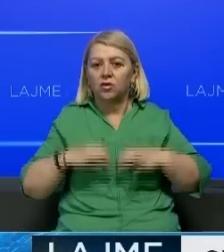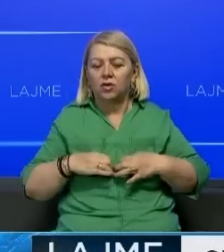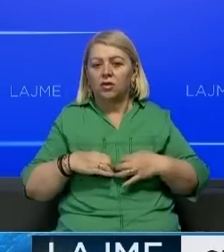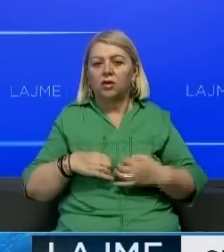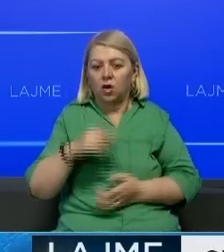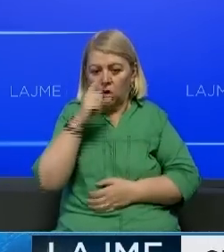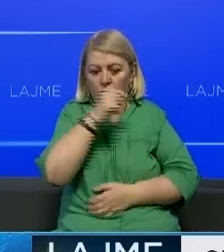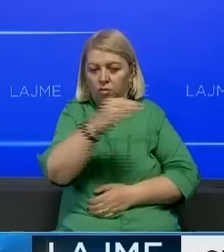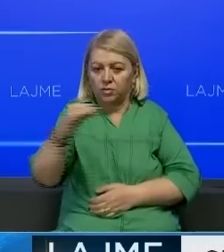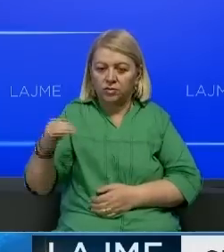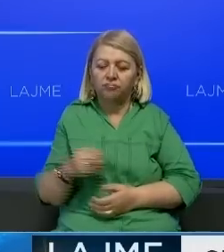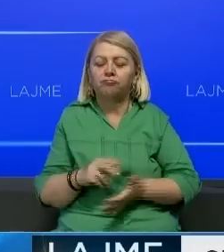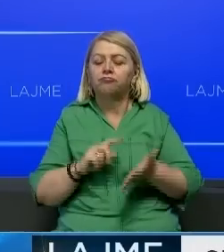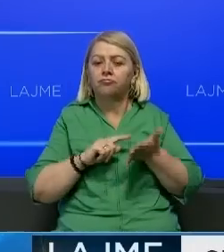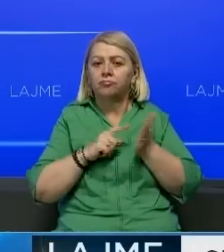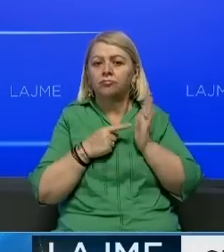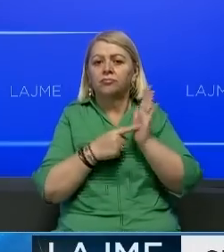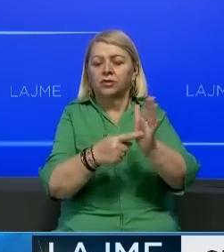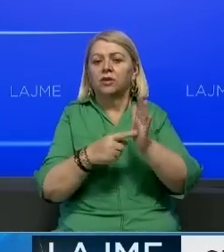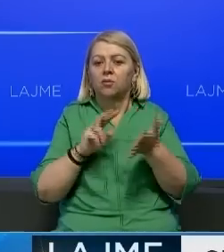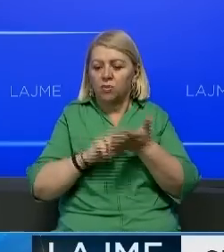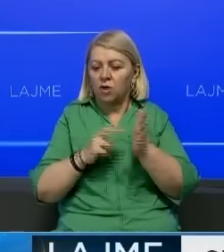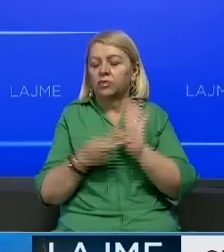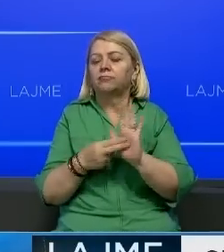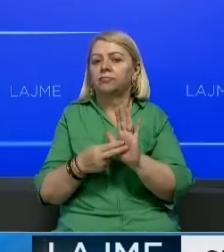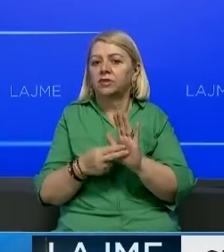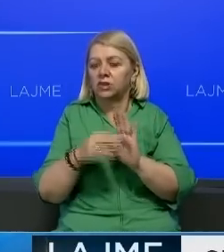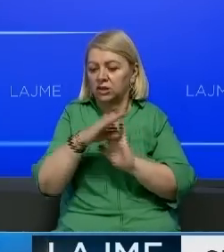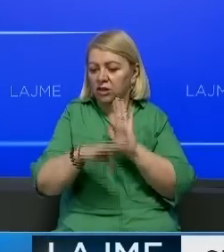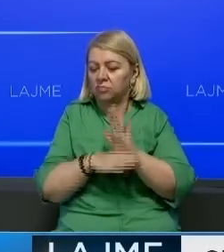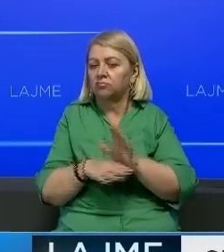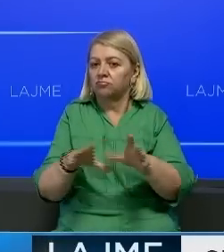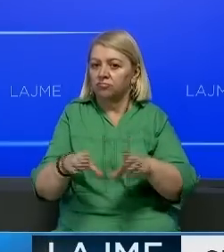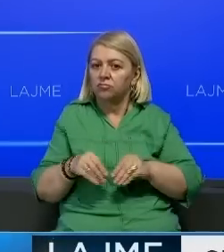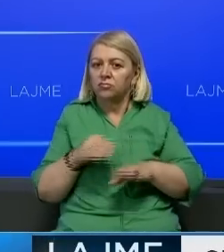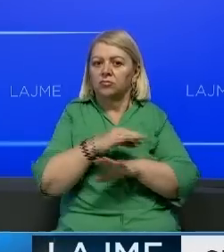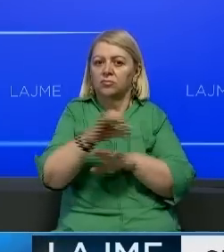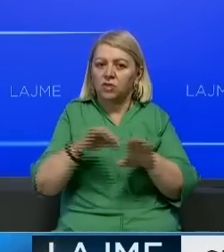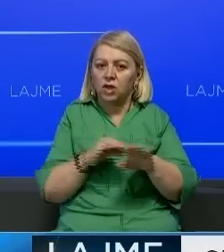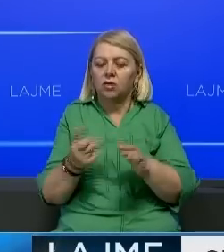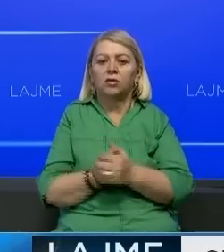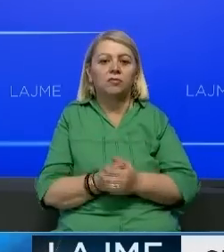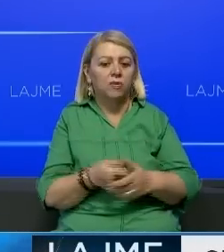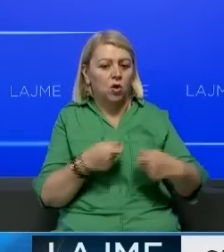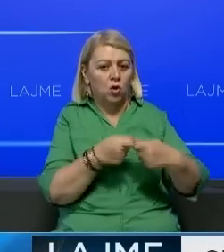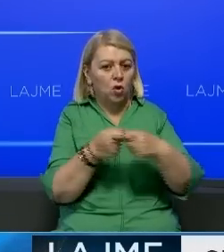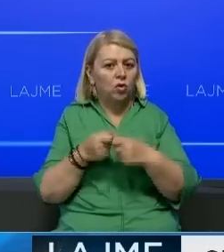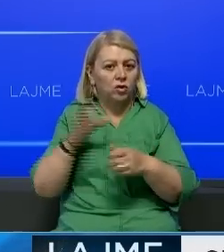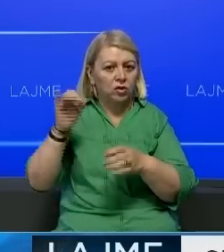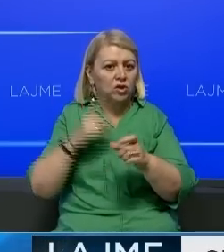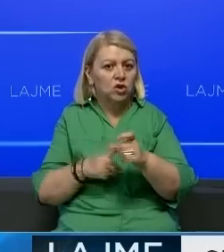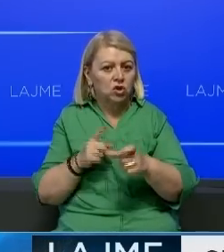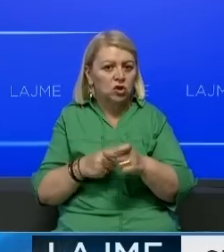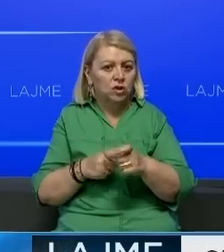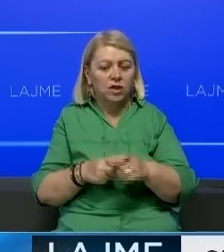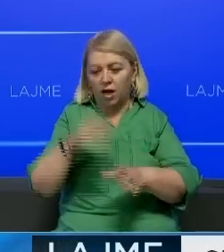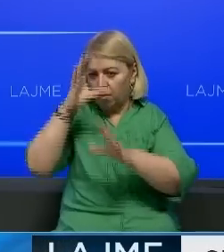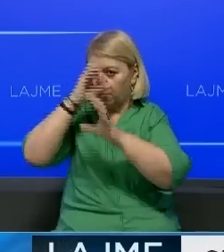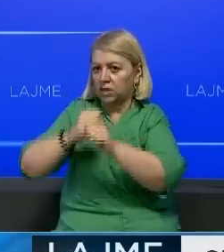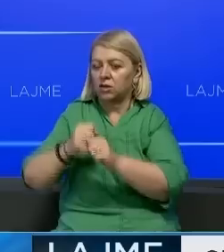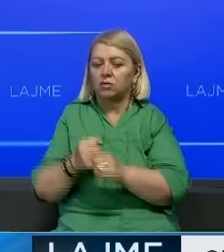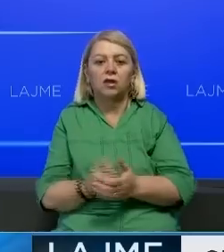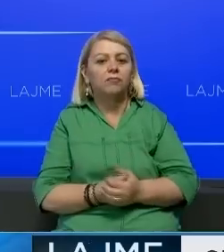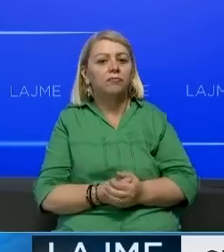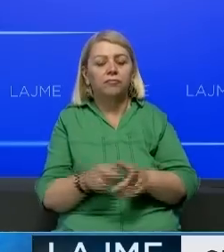theksuan sfidat dhe problemet që hasin gjatë zbatimit të ligjit, projektet e ndryshme me organizata jo qeveritare dhe ambasadat e